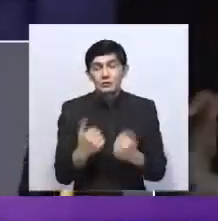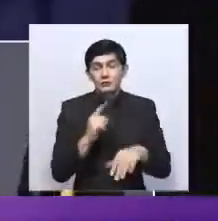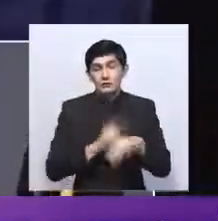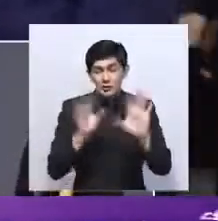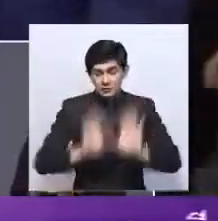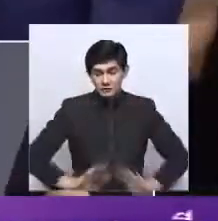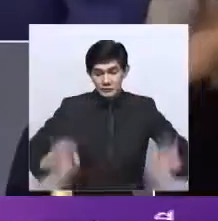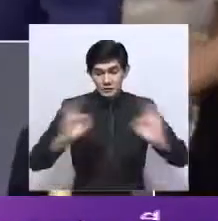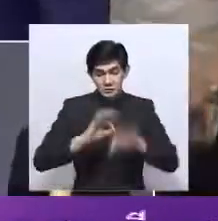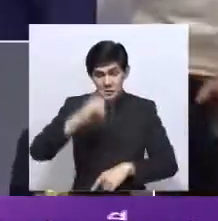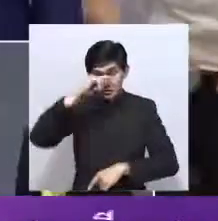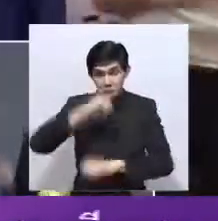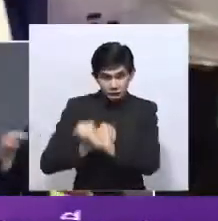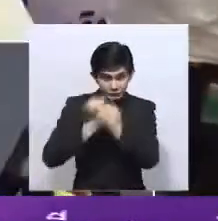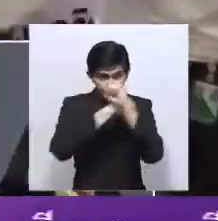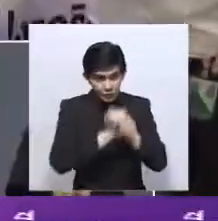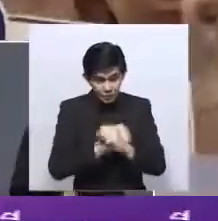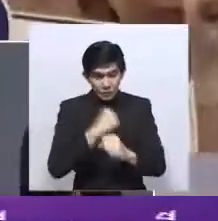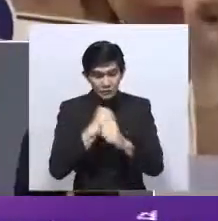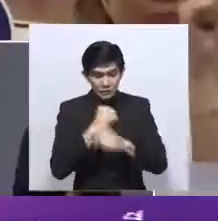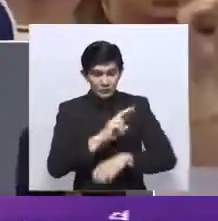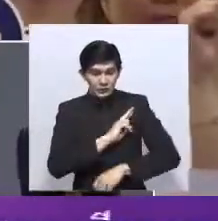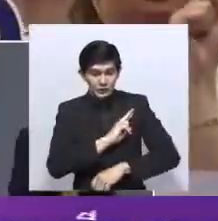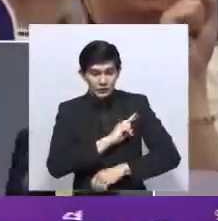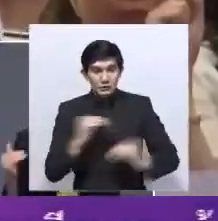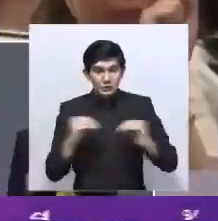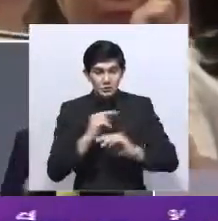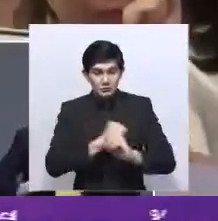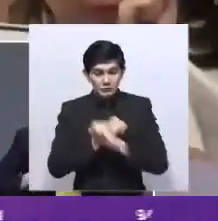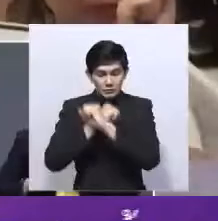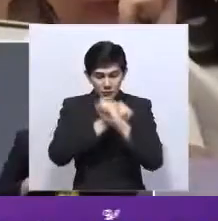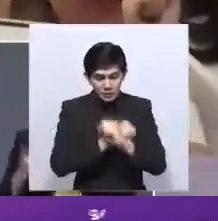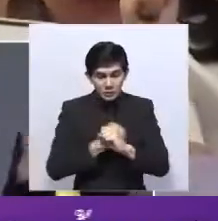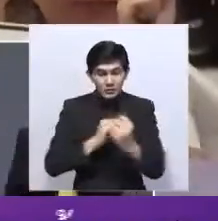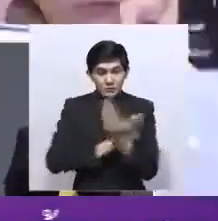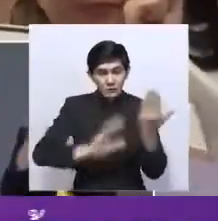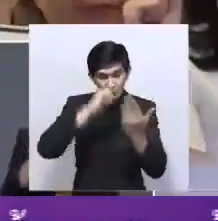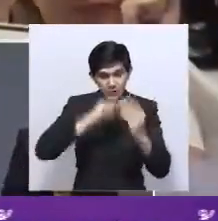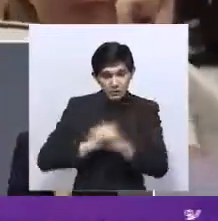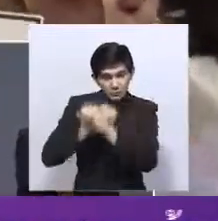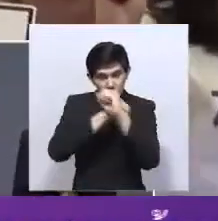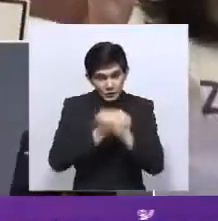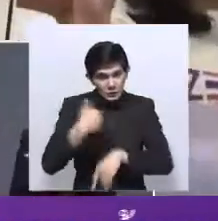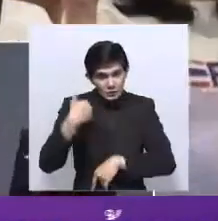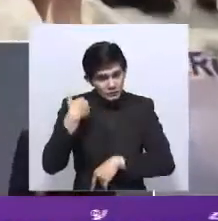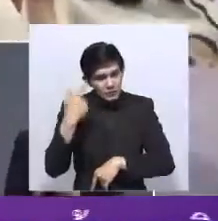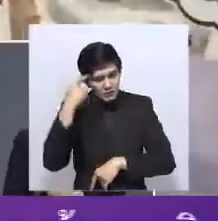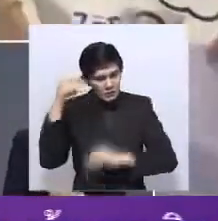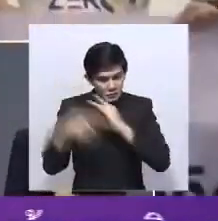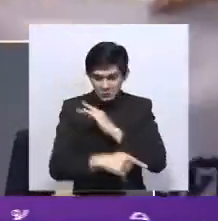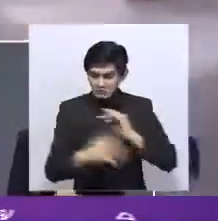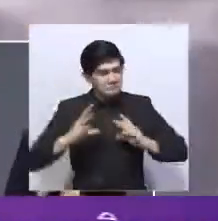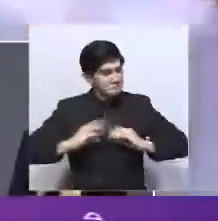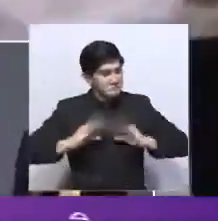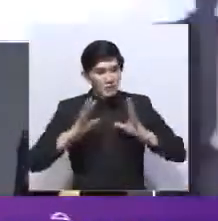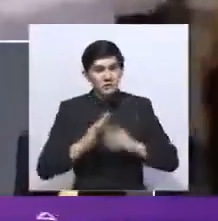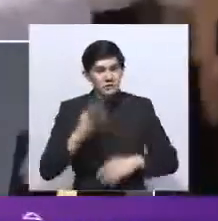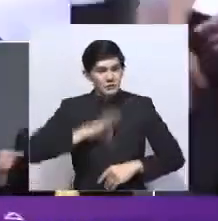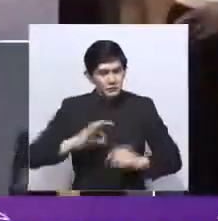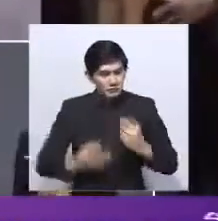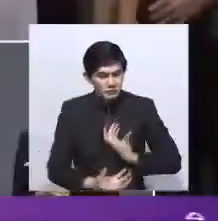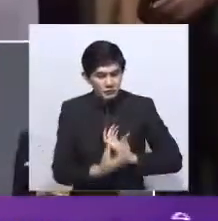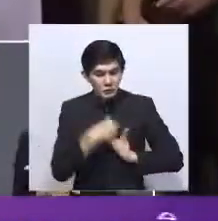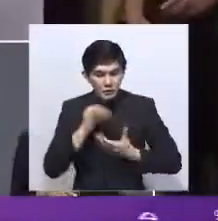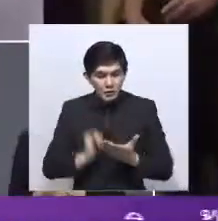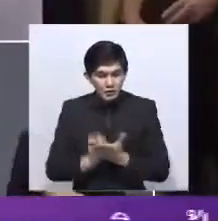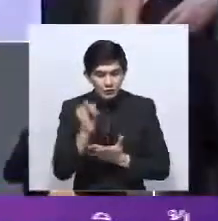ที่คนไทยต้องลุกขึ้นทำหน้าที่ปกป้องสิทธิของตนเองและประเทศชาติโดยไม่ทนต่อการทุจริตมีจิตสำนึกที่ถูกต้